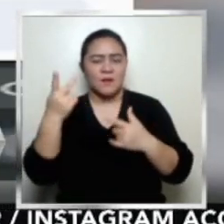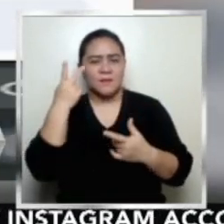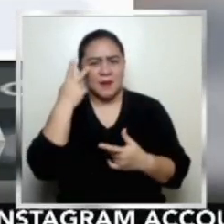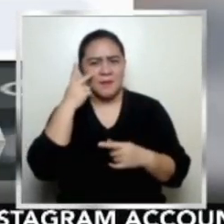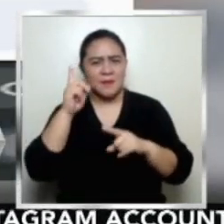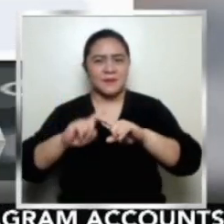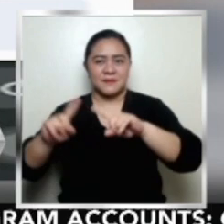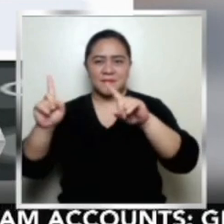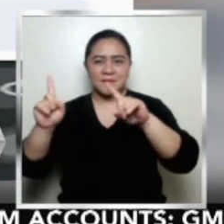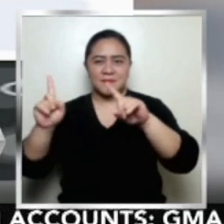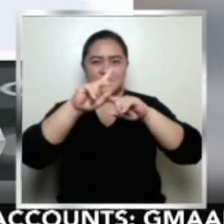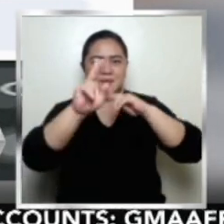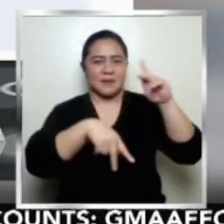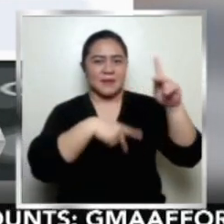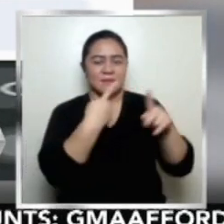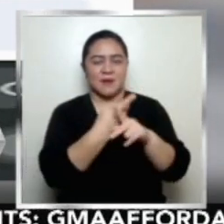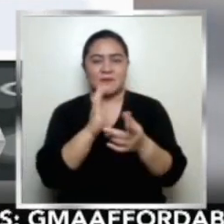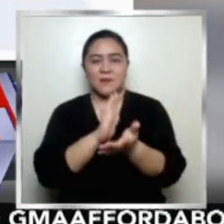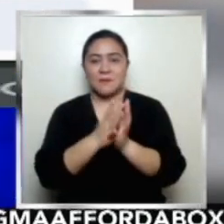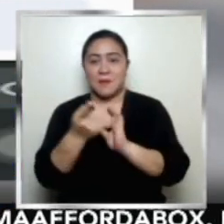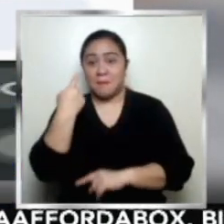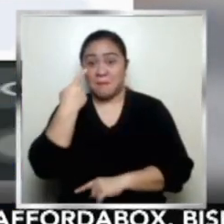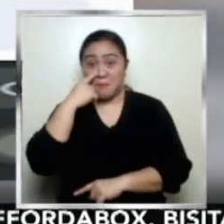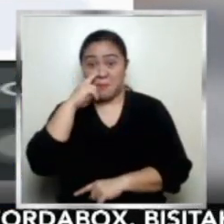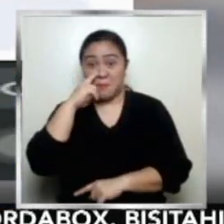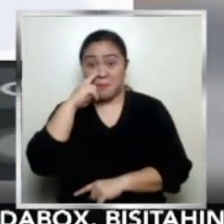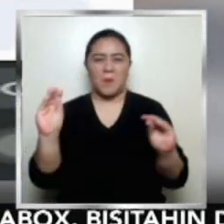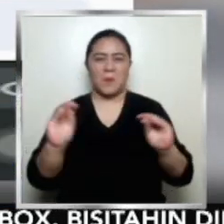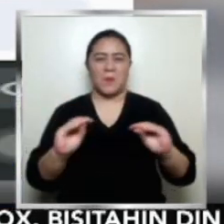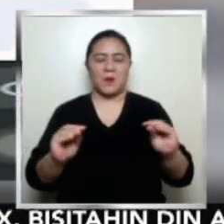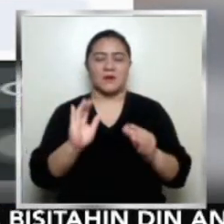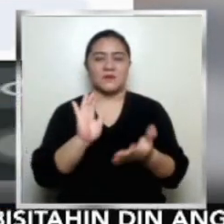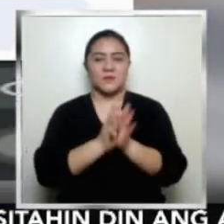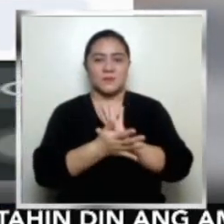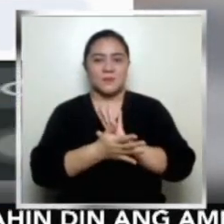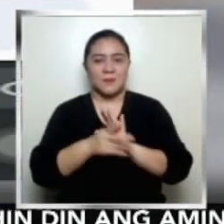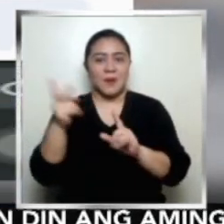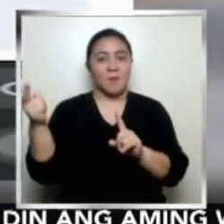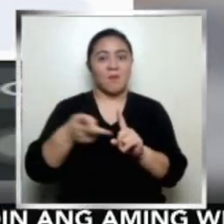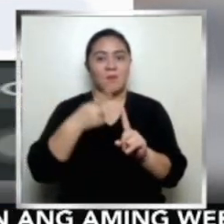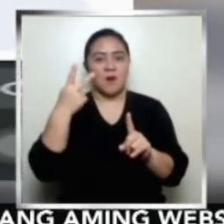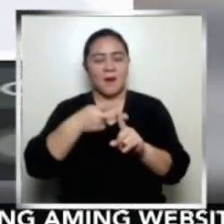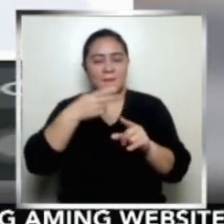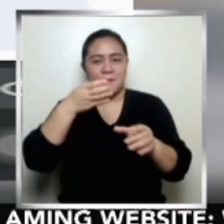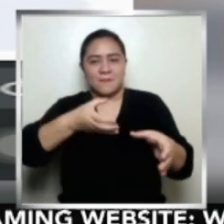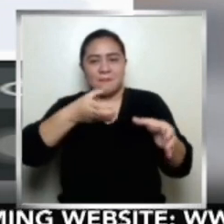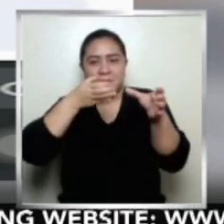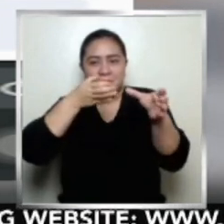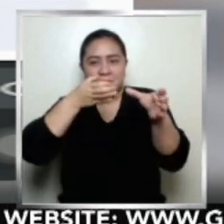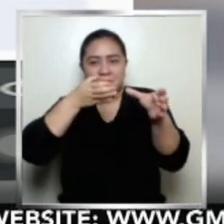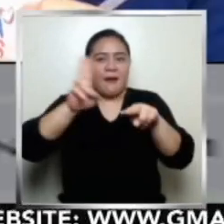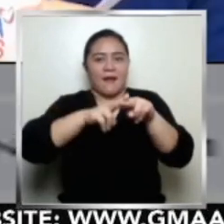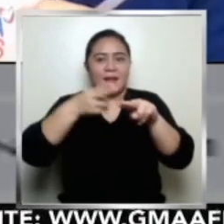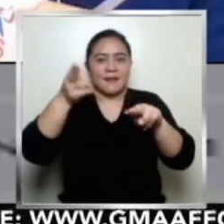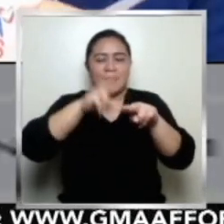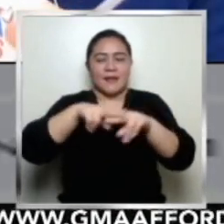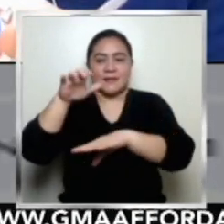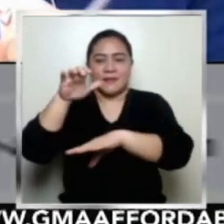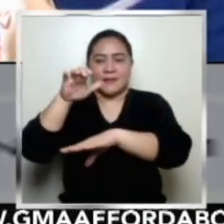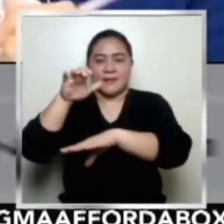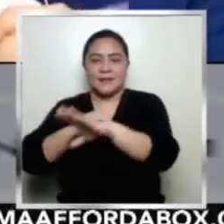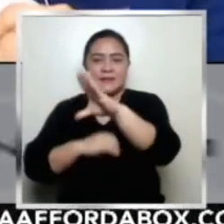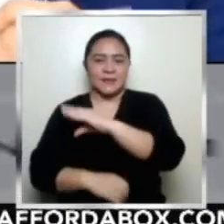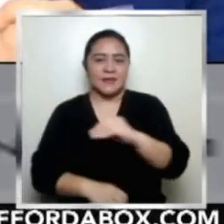iwas bagot, nakatutulong din ito para mapayaman ang ating bokabularyo sa English man o sa sarili nating wika. Athena